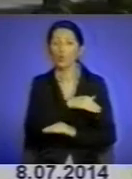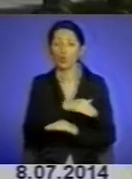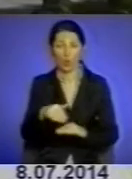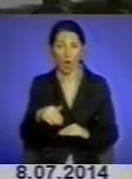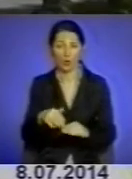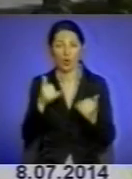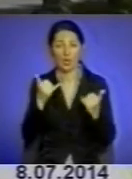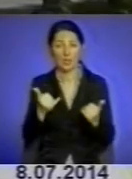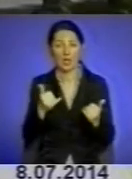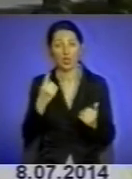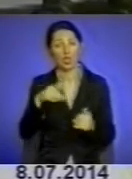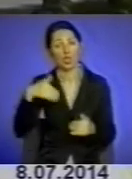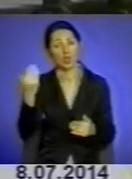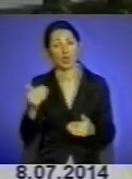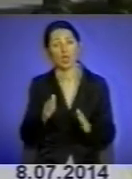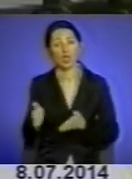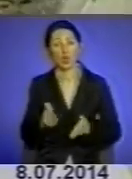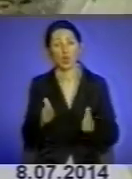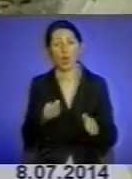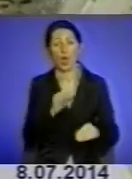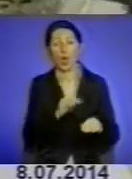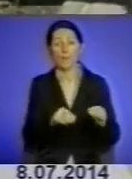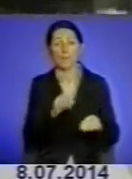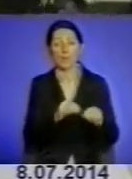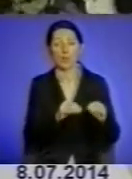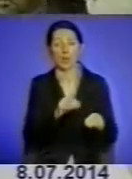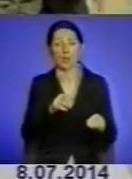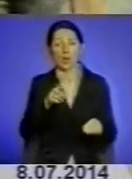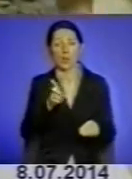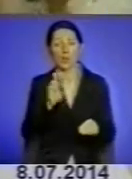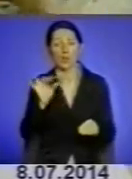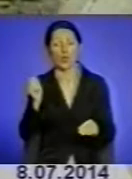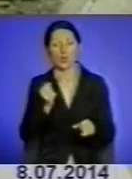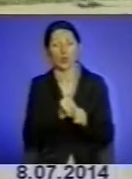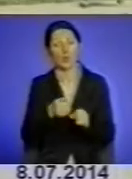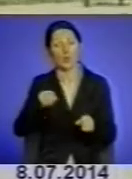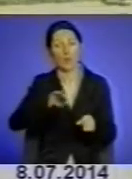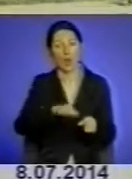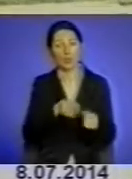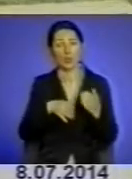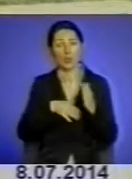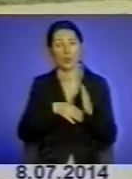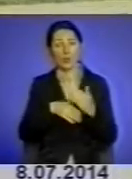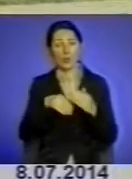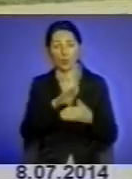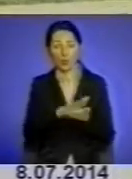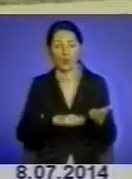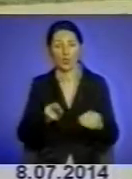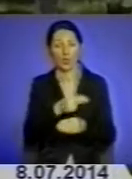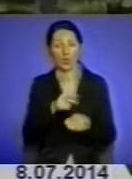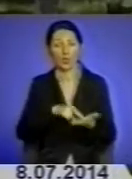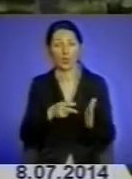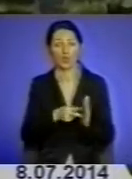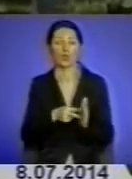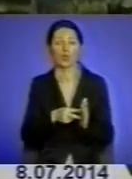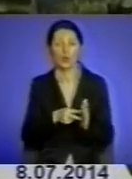з однієї сторони дороги його вимостили бруківкою, роблять пандуси. Продовжити ремонт планують із проїзної частини та